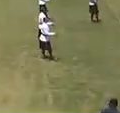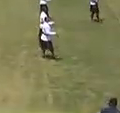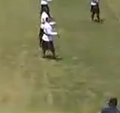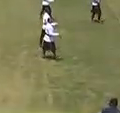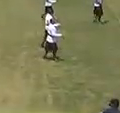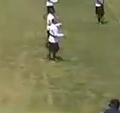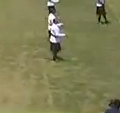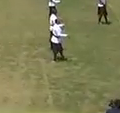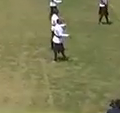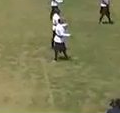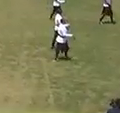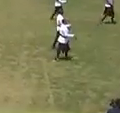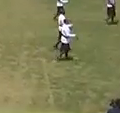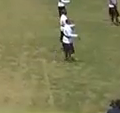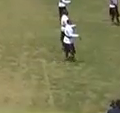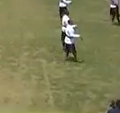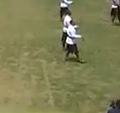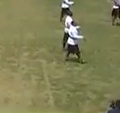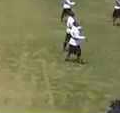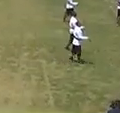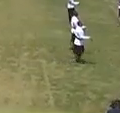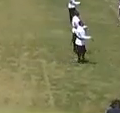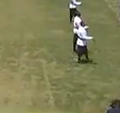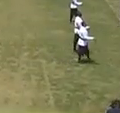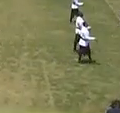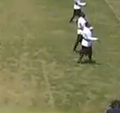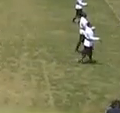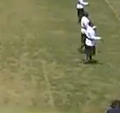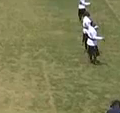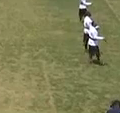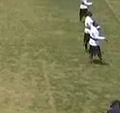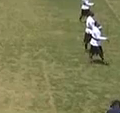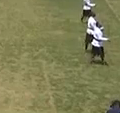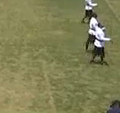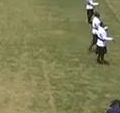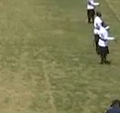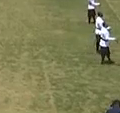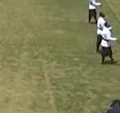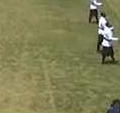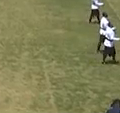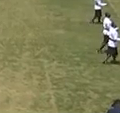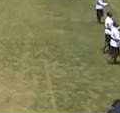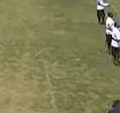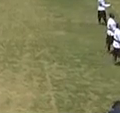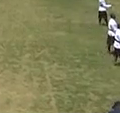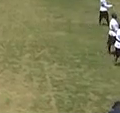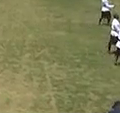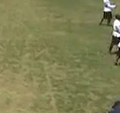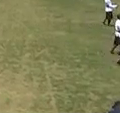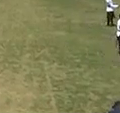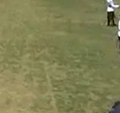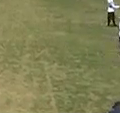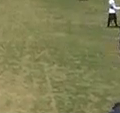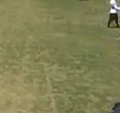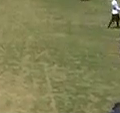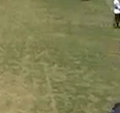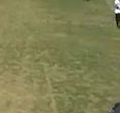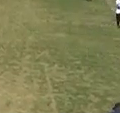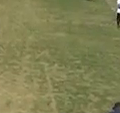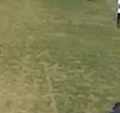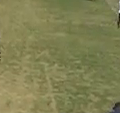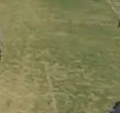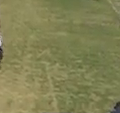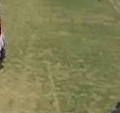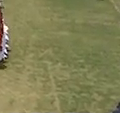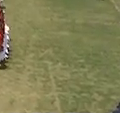पहला डिटैचमेंट है जिसमें आप परेड कमांडर को देख रहे हैं और इसके साथ में परेड के 2IC यानी कि सेकंड इंचार्ज